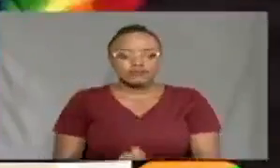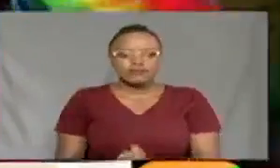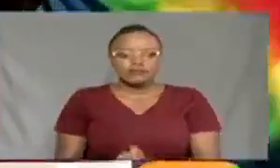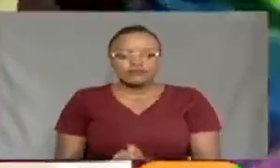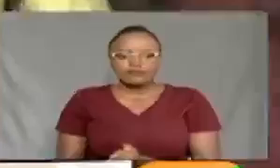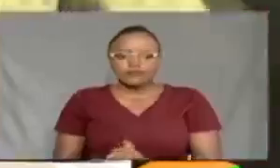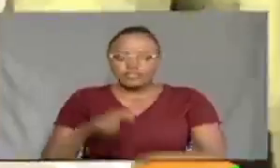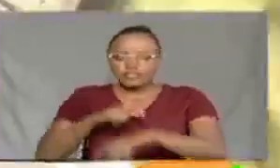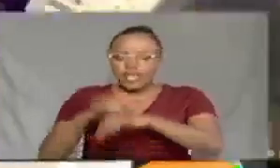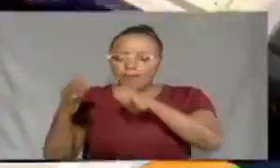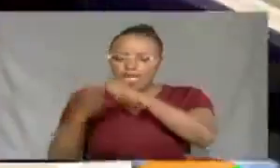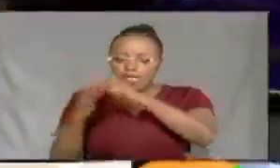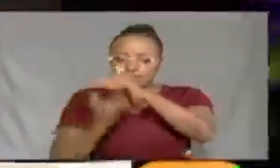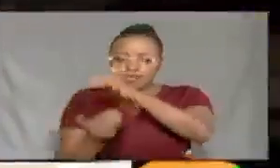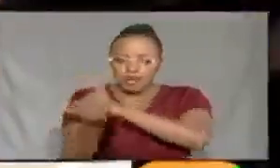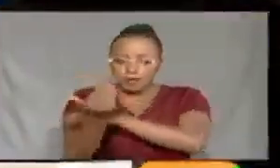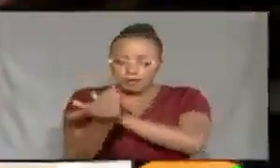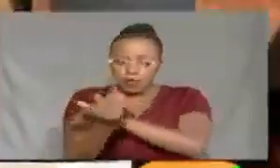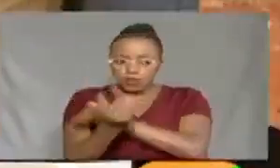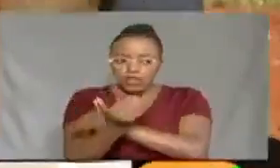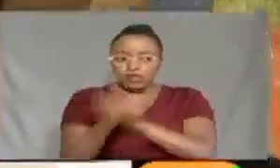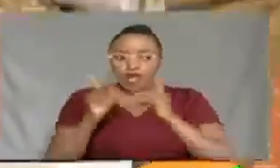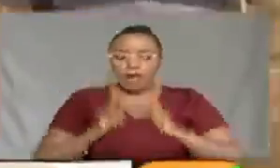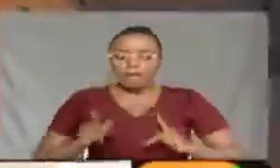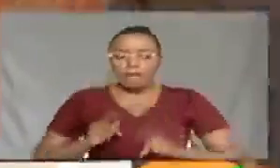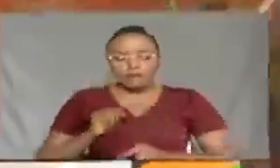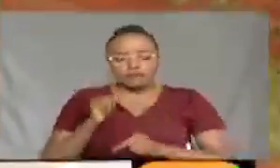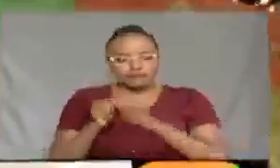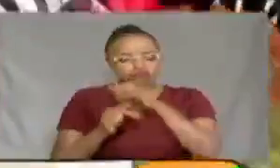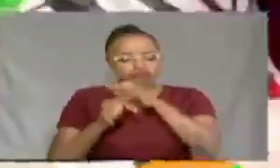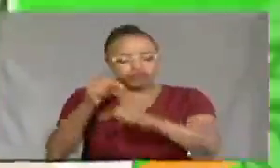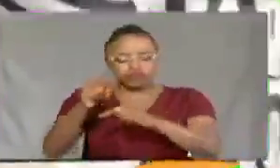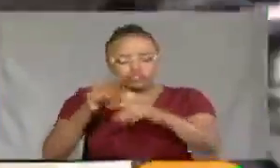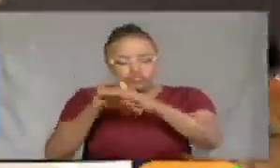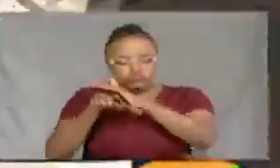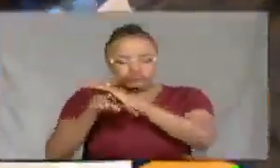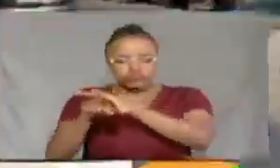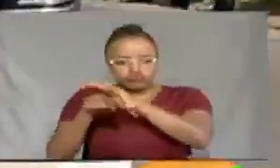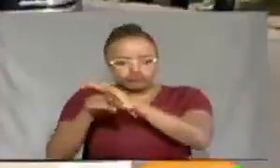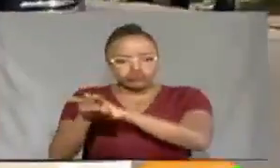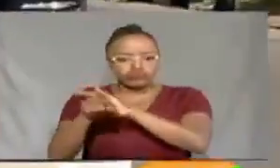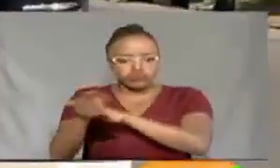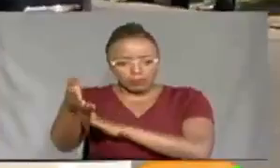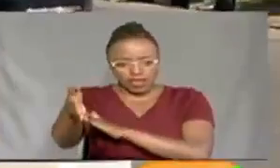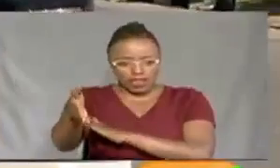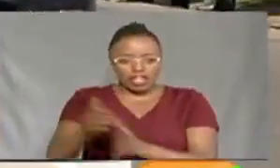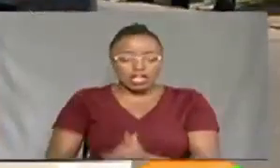Mwendo wa saa 2 asubuhi na bado watu walikuwa wakimiminika hapa.